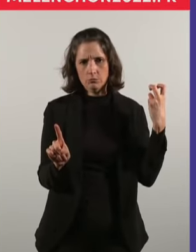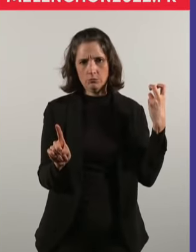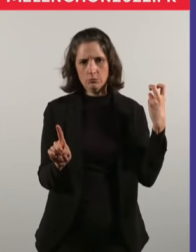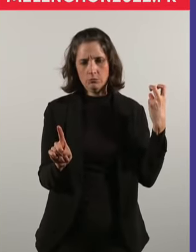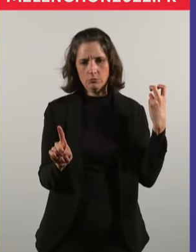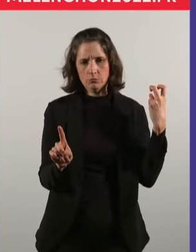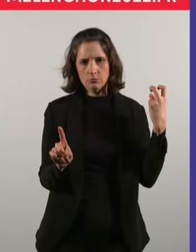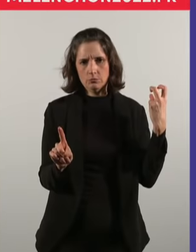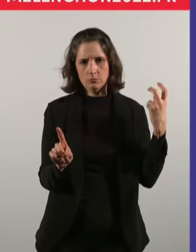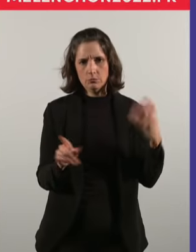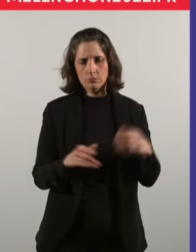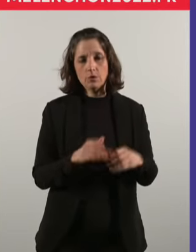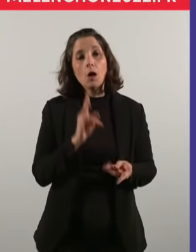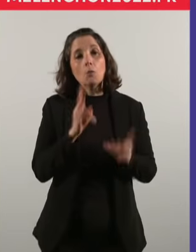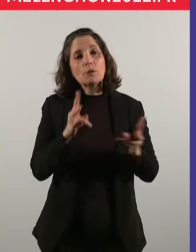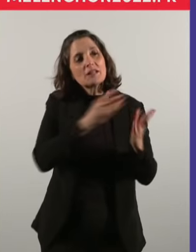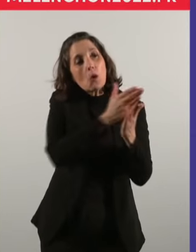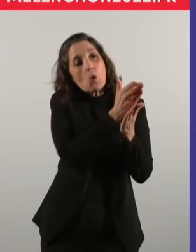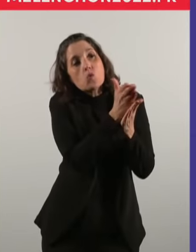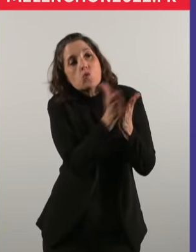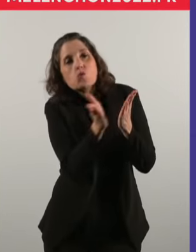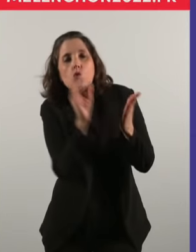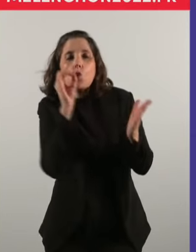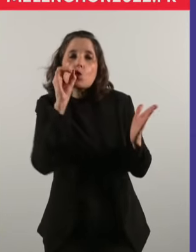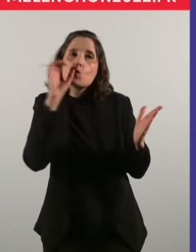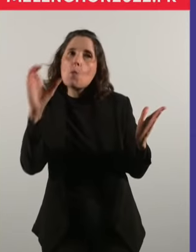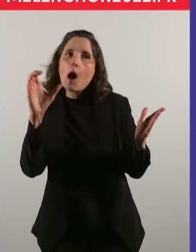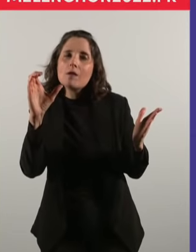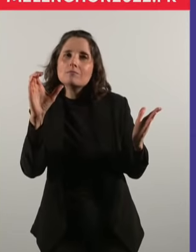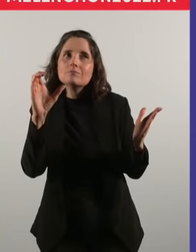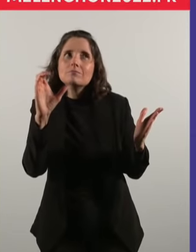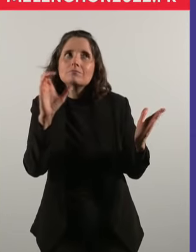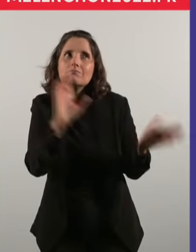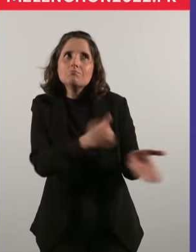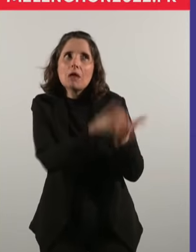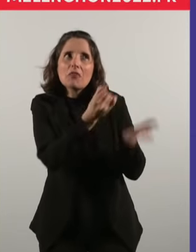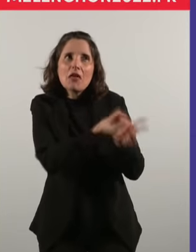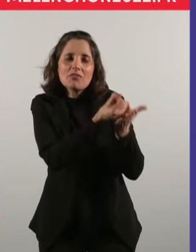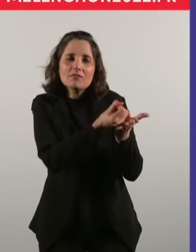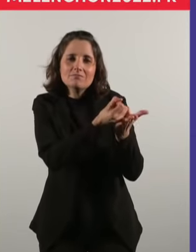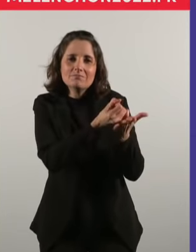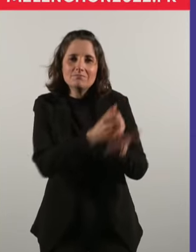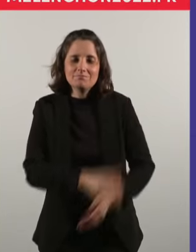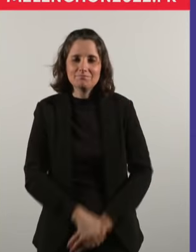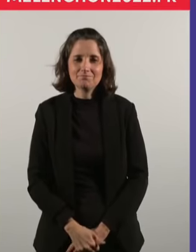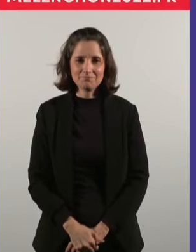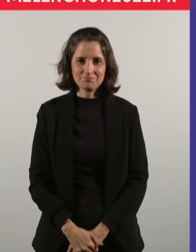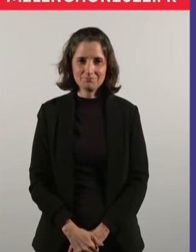Peut-être qu'on fera un petit crochet par Cuba pour leur donner un petit coup de main.